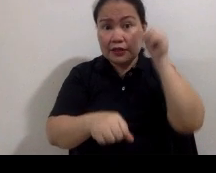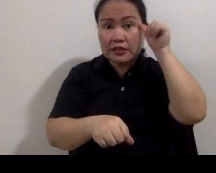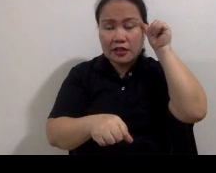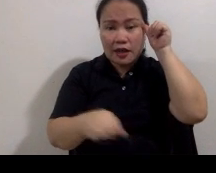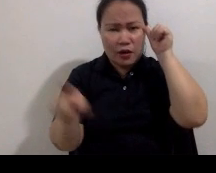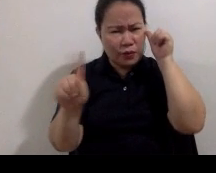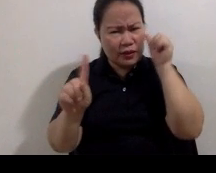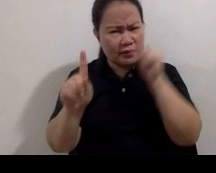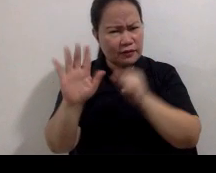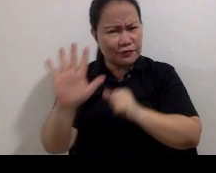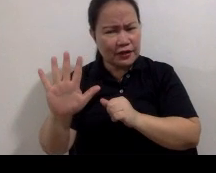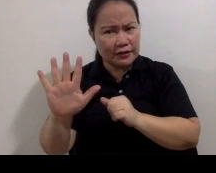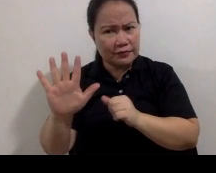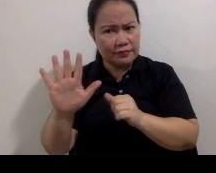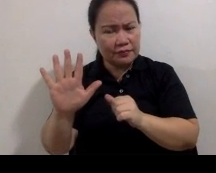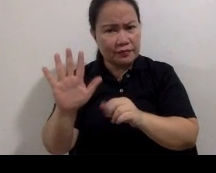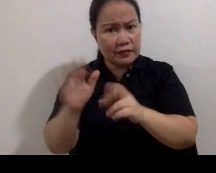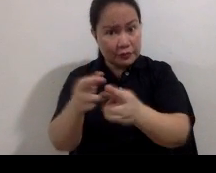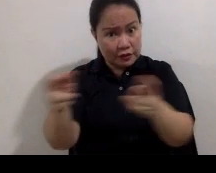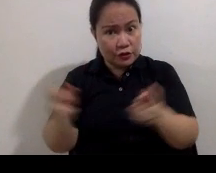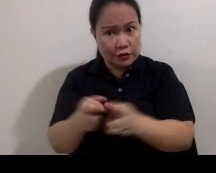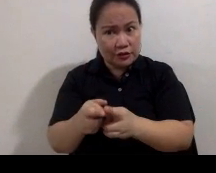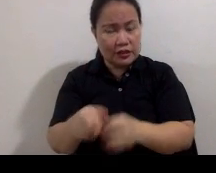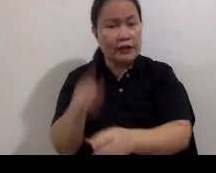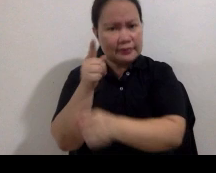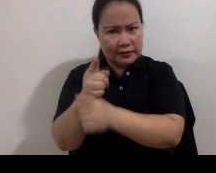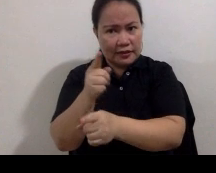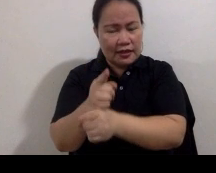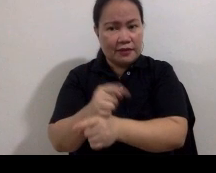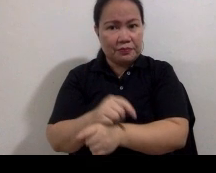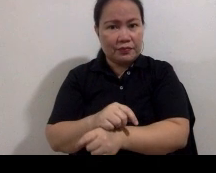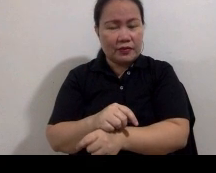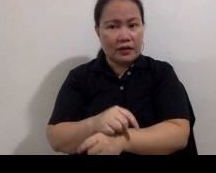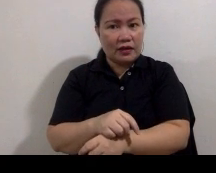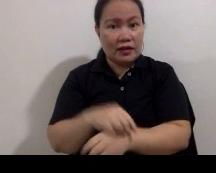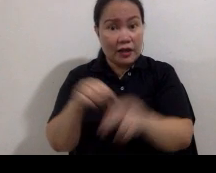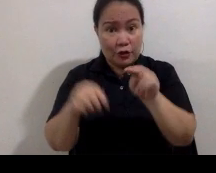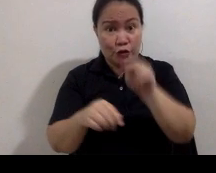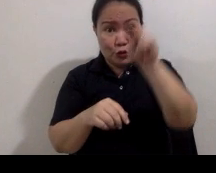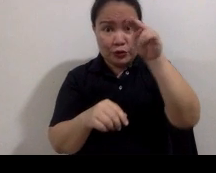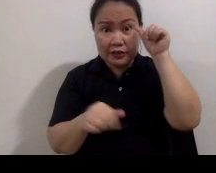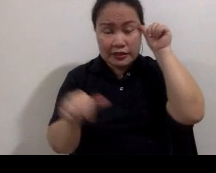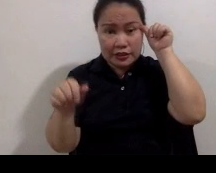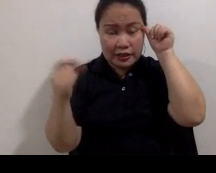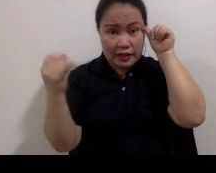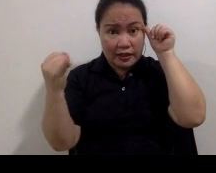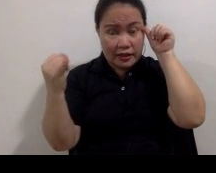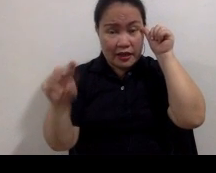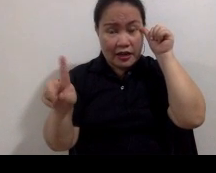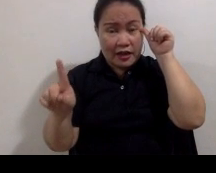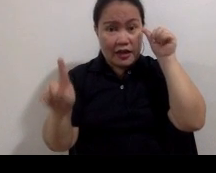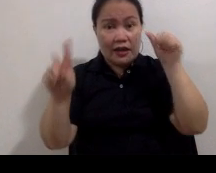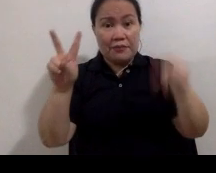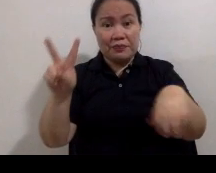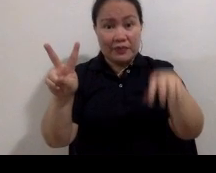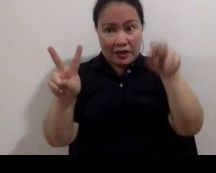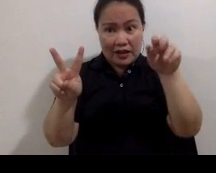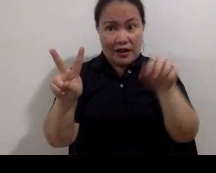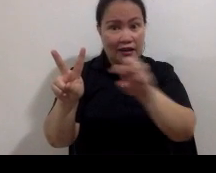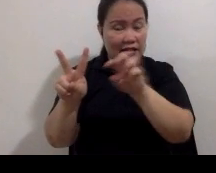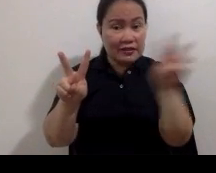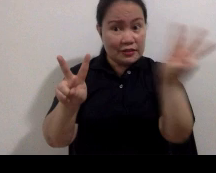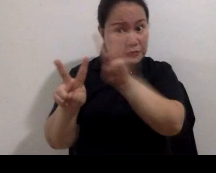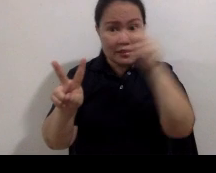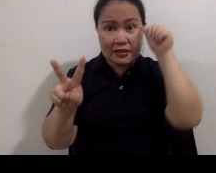Asya. Ano nga ba ang 5 rehiyong iyon? Tama, iyon yung Hilagang Asya, Kanlurang Asya, Timog